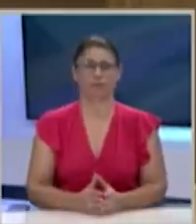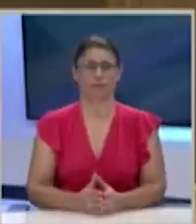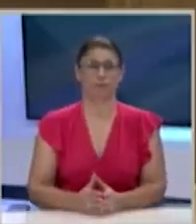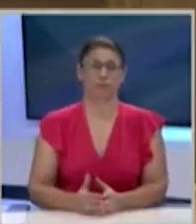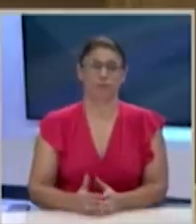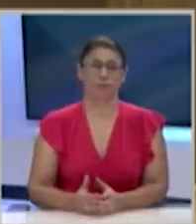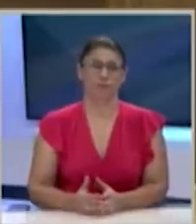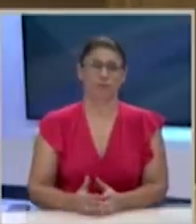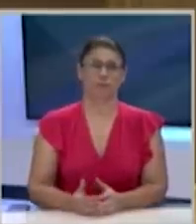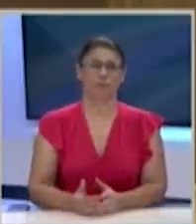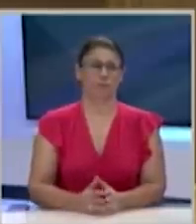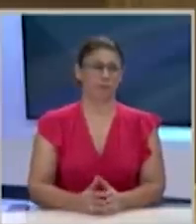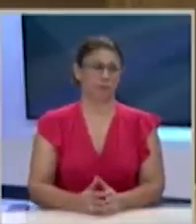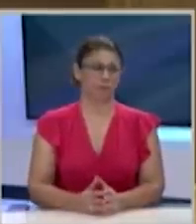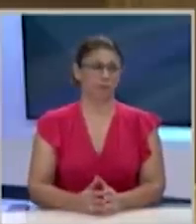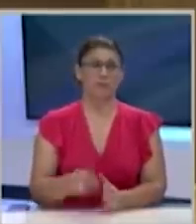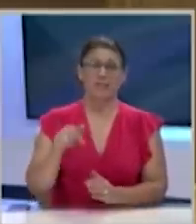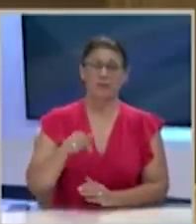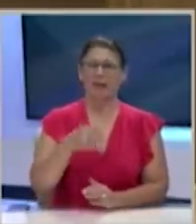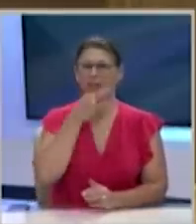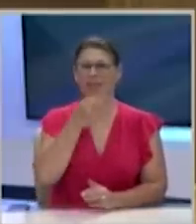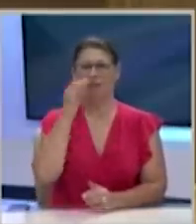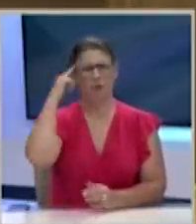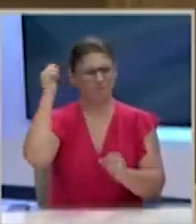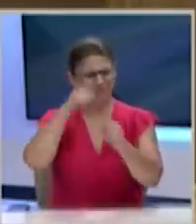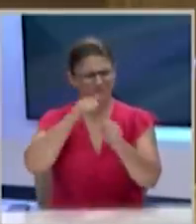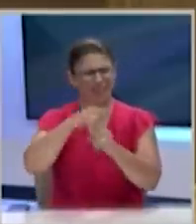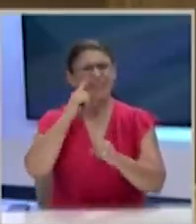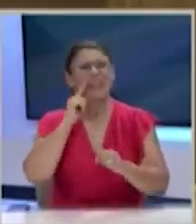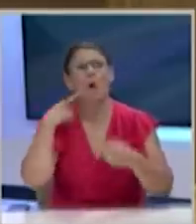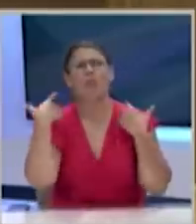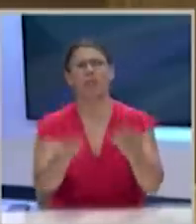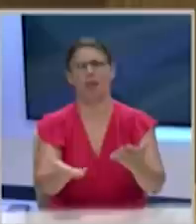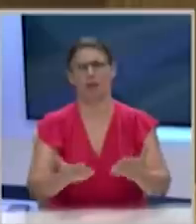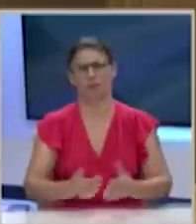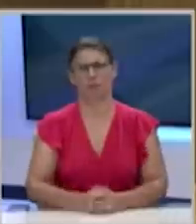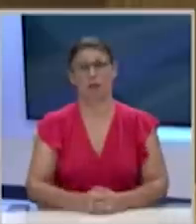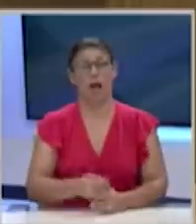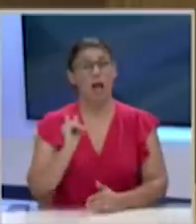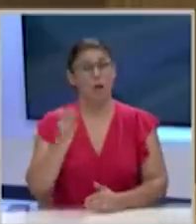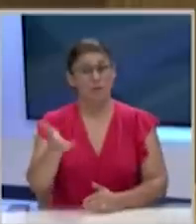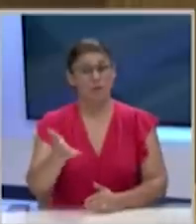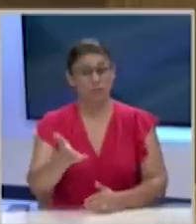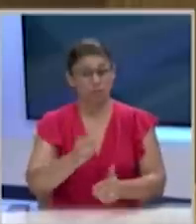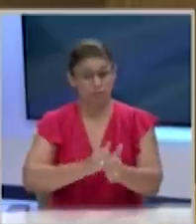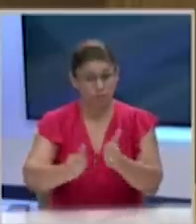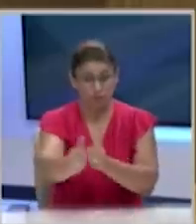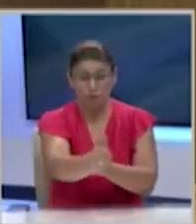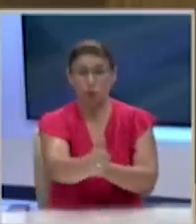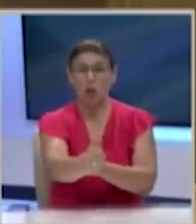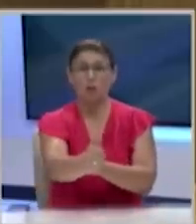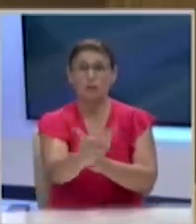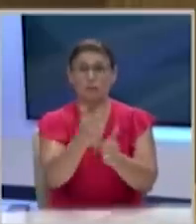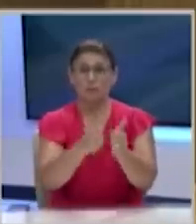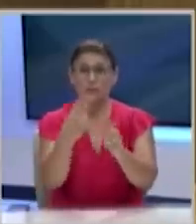αυτή είναι, και πώς να το πω, δεν θα πω ξεροκεφαλιά, είναι τραγωδία. Ακόμα και αυτοί που ήταν πρωταγωνιστές τότε